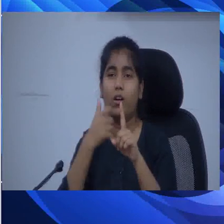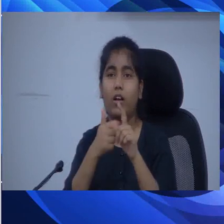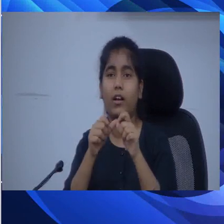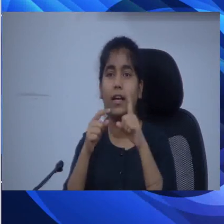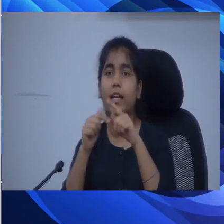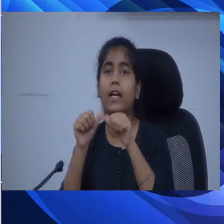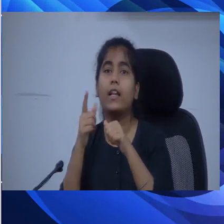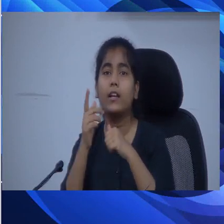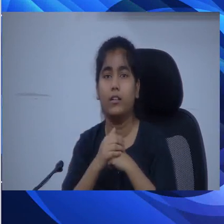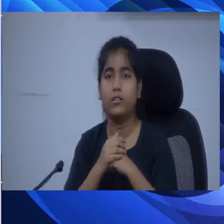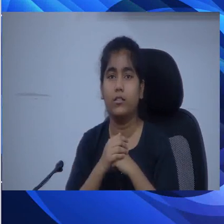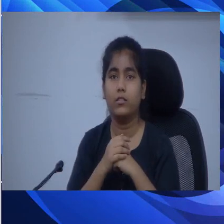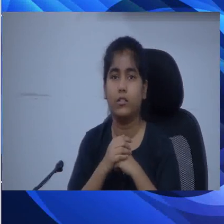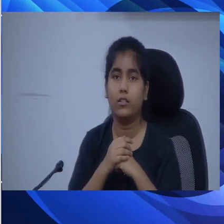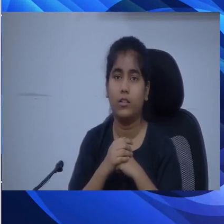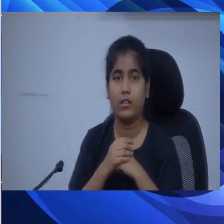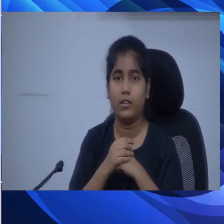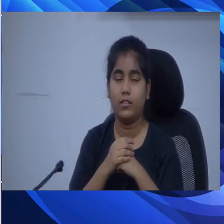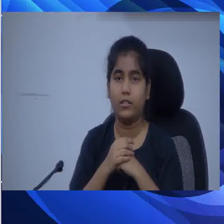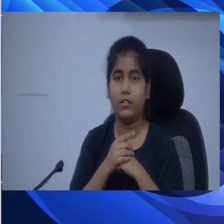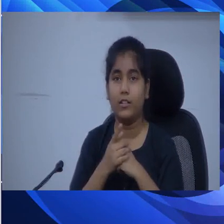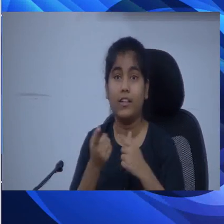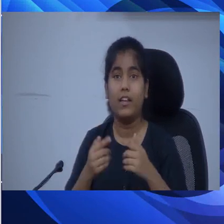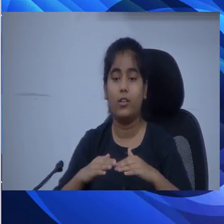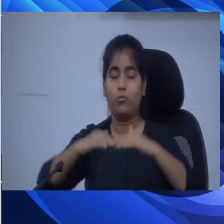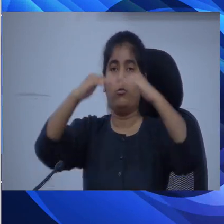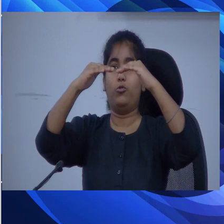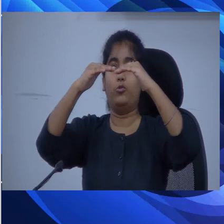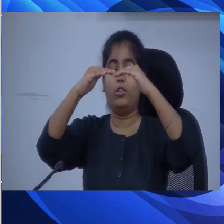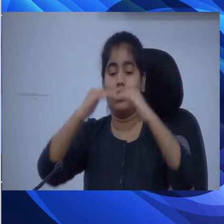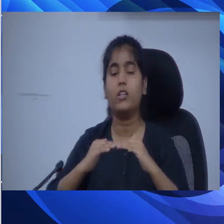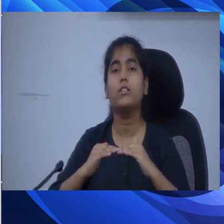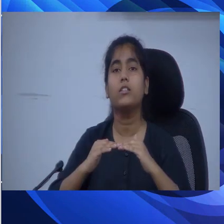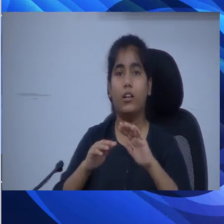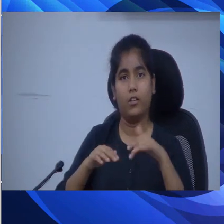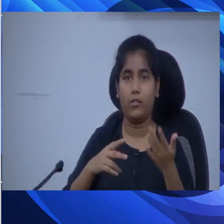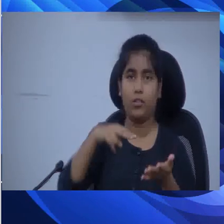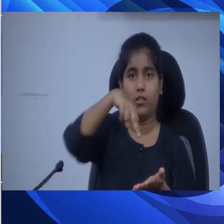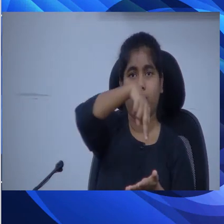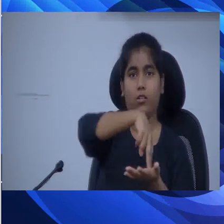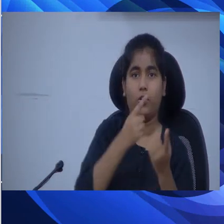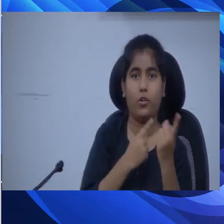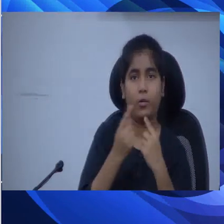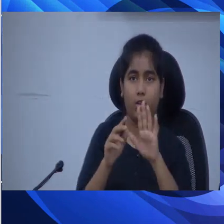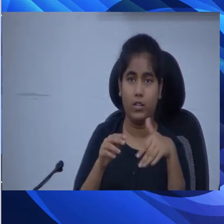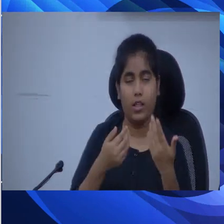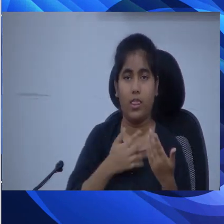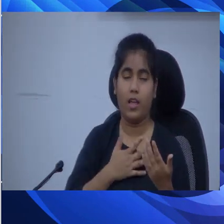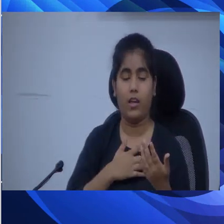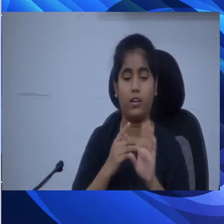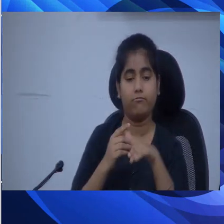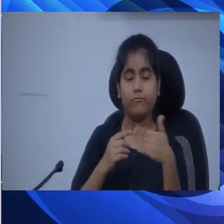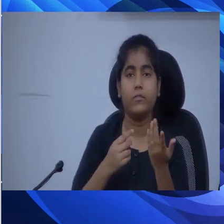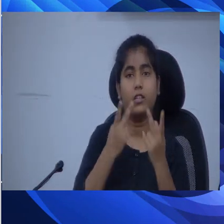एयरपोर्ट की फोटोग्राफ है, वहाँ से जो है वो लेडी एक लोअर काउंटर है। दो चीज़ नोट करने वाली है, एक है ऊंचा काउंटर जहाँ आप खड़े होकर बात कर सकते हैं